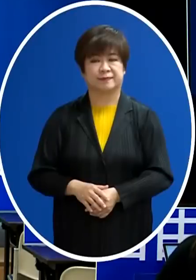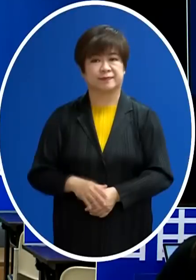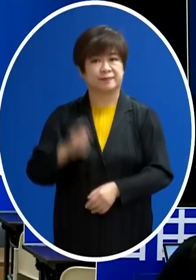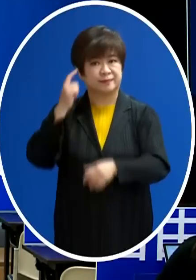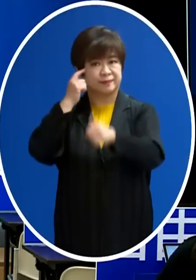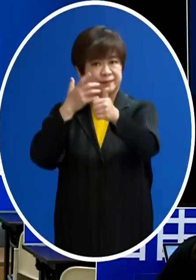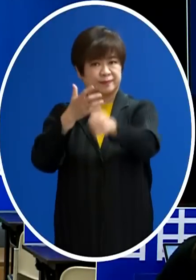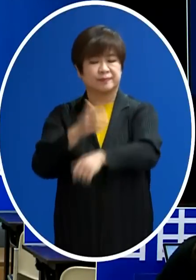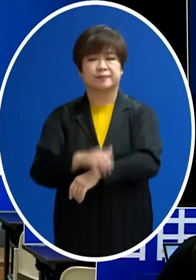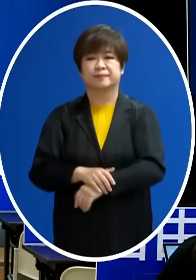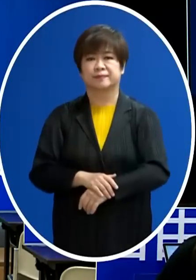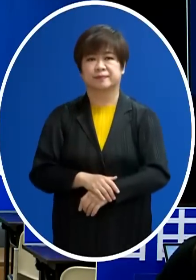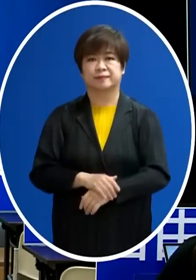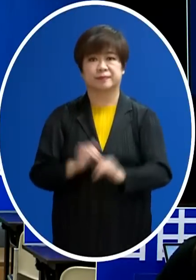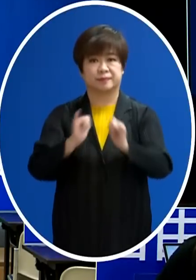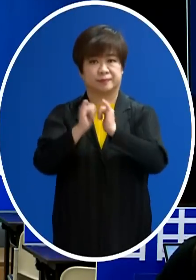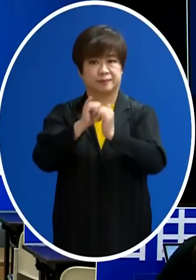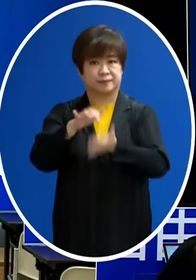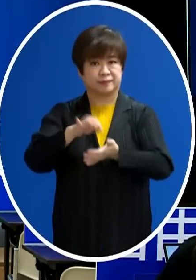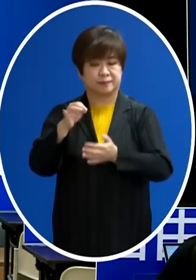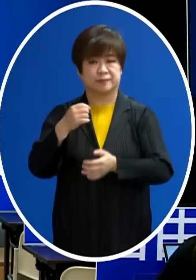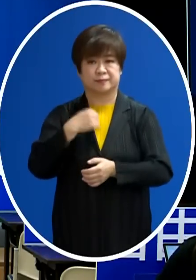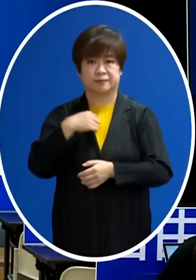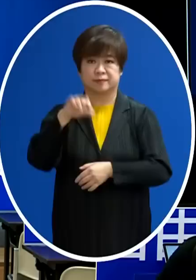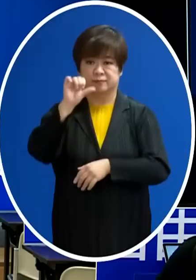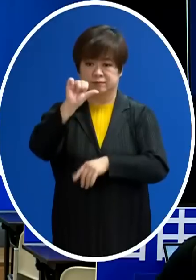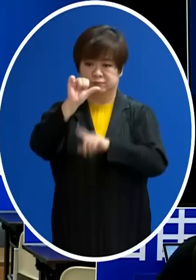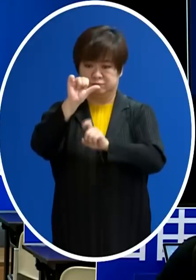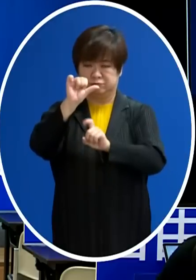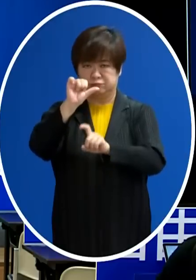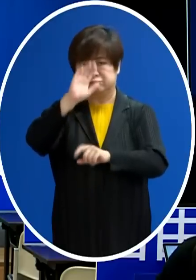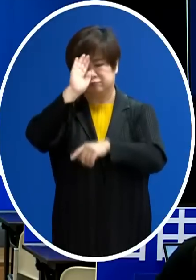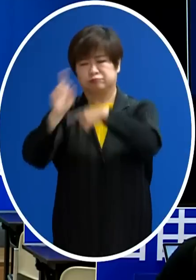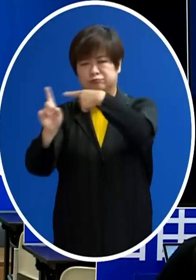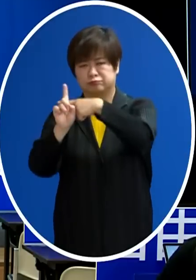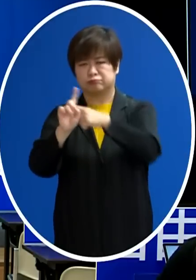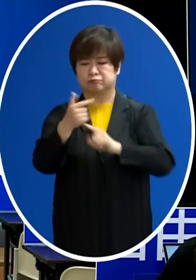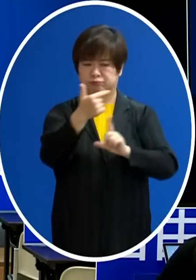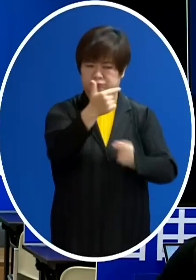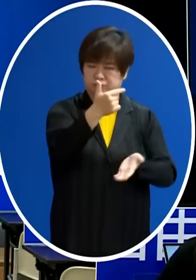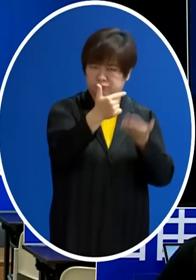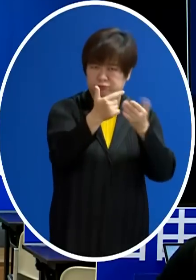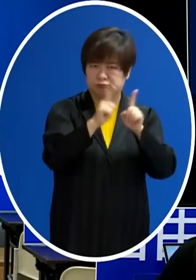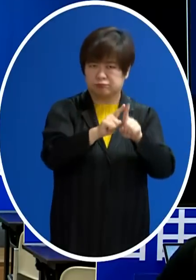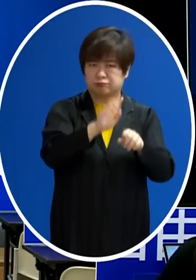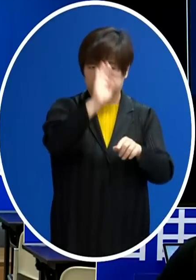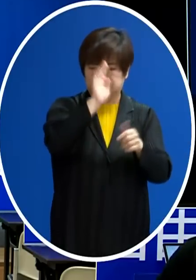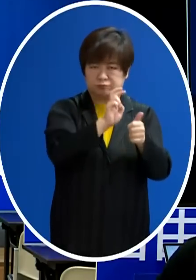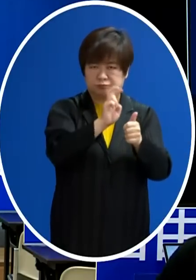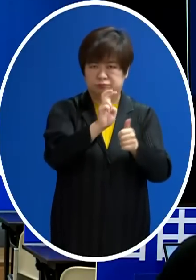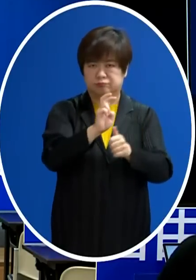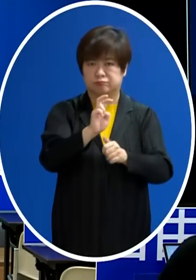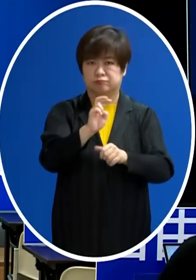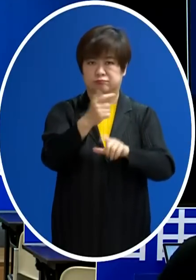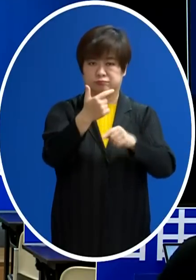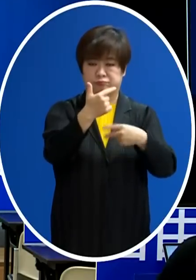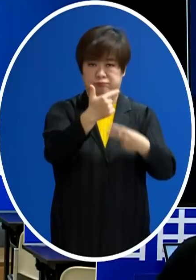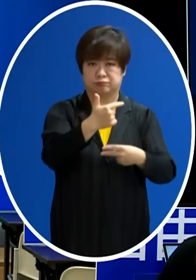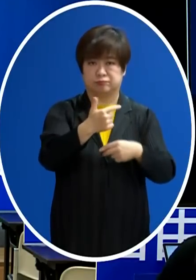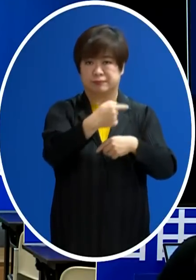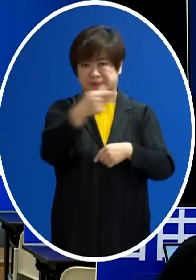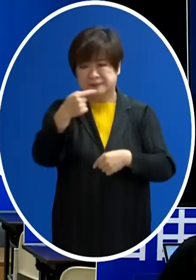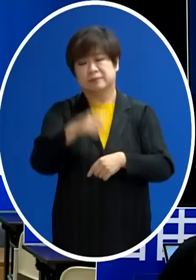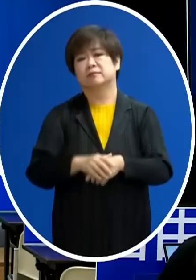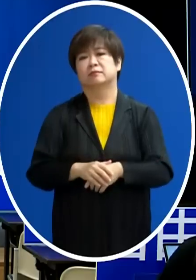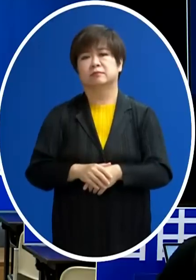长好，想请教一下，有民众说他5月11号的时候确诊，6月初陪病，6月2号阴性，但第二次